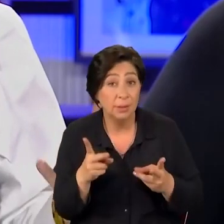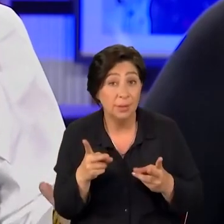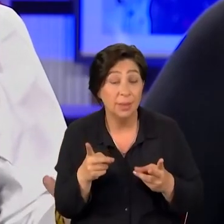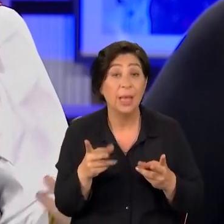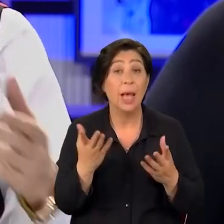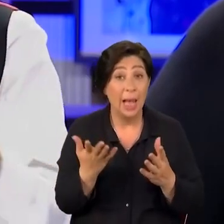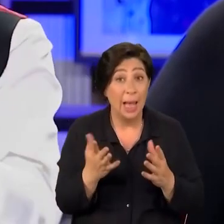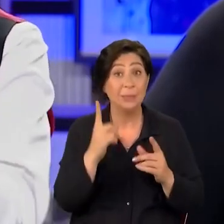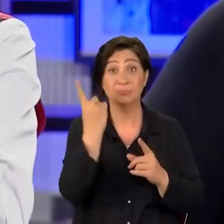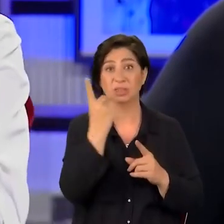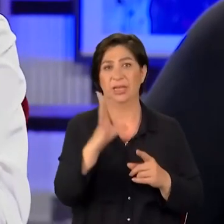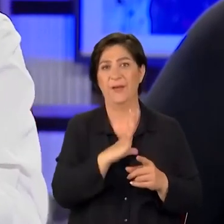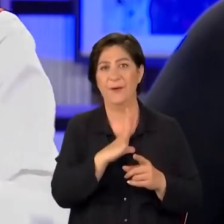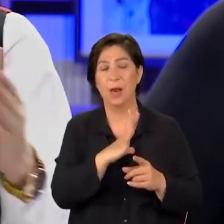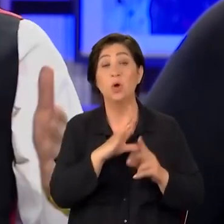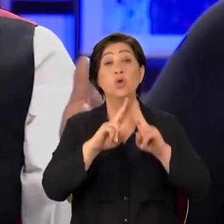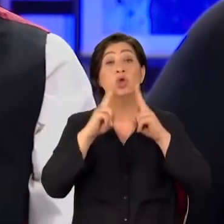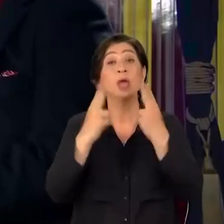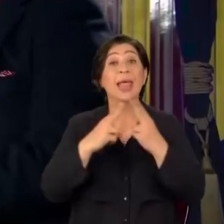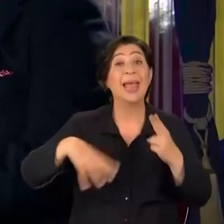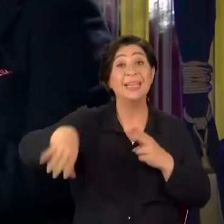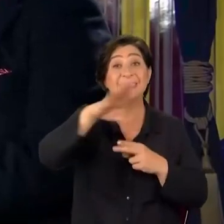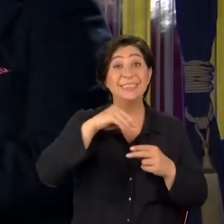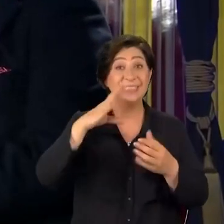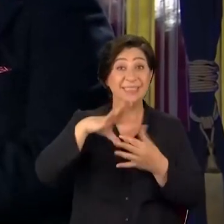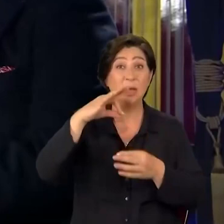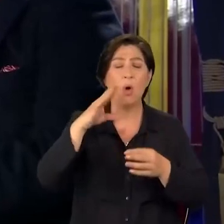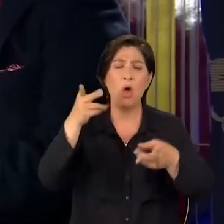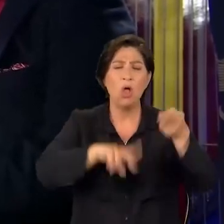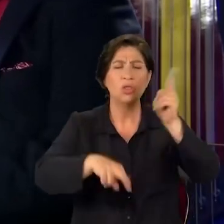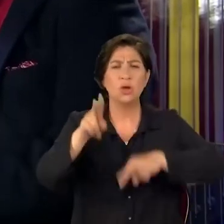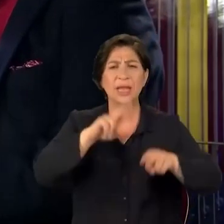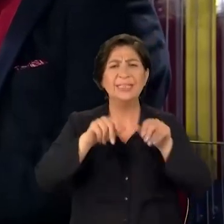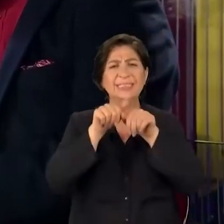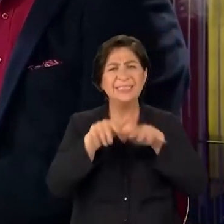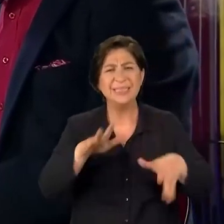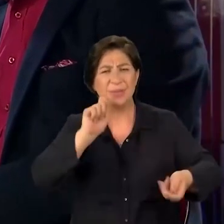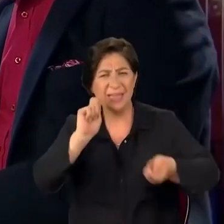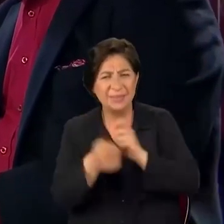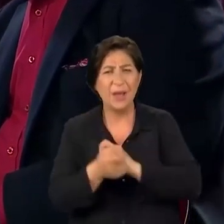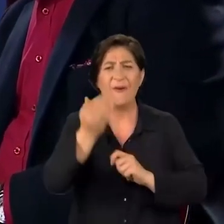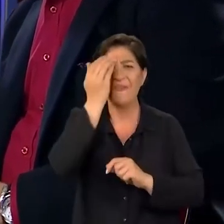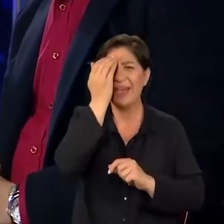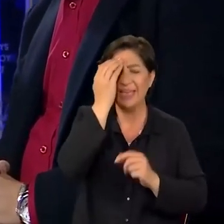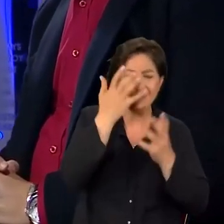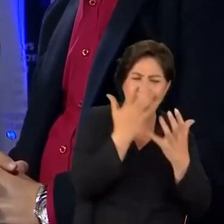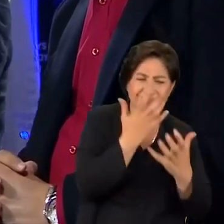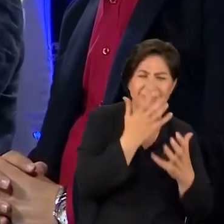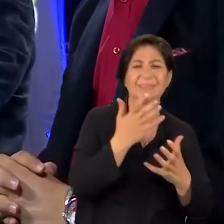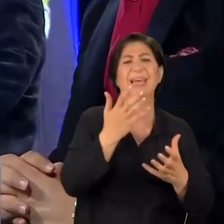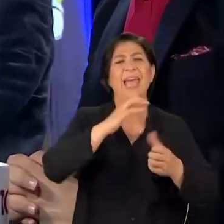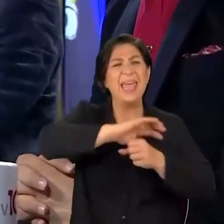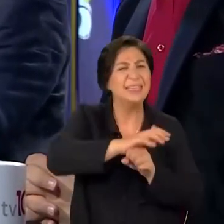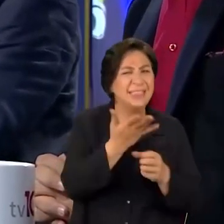değerlendirilebilir aslında. Fakat şöyle bir şey oldu. Yani bütün dünyada insanların uğruna öldükleri, sistemi değiştirmek, fakirden